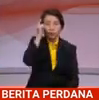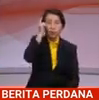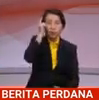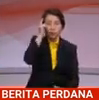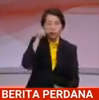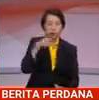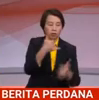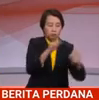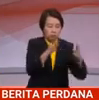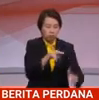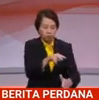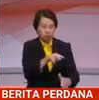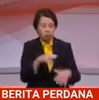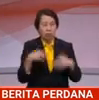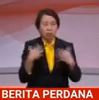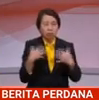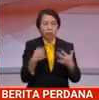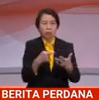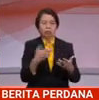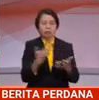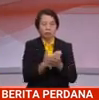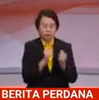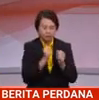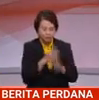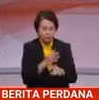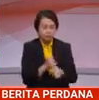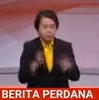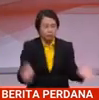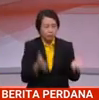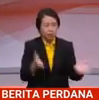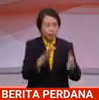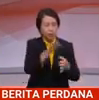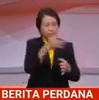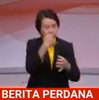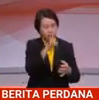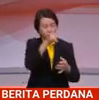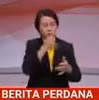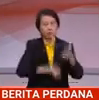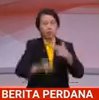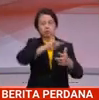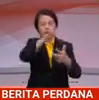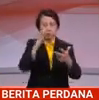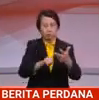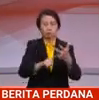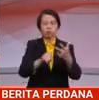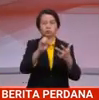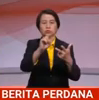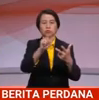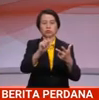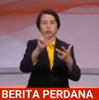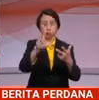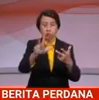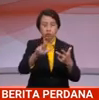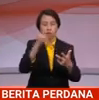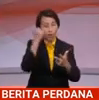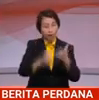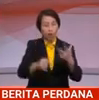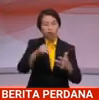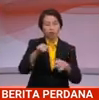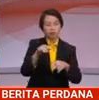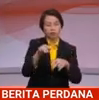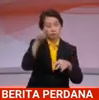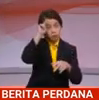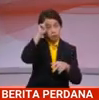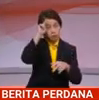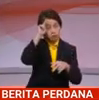anak-anak buahnya kelihatan gugup, berusaha meniup semangat sebelum memasuki ke set penentuan. Akhirnya, Terengganu Turtles